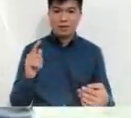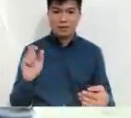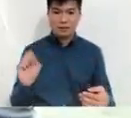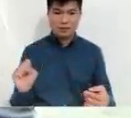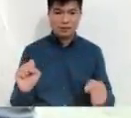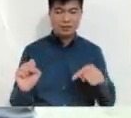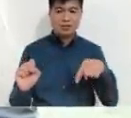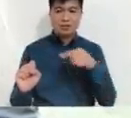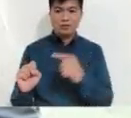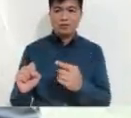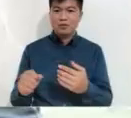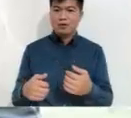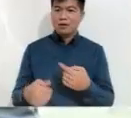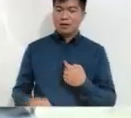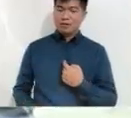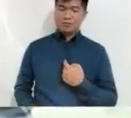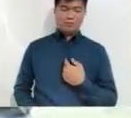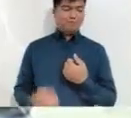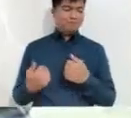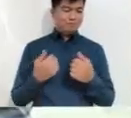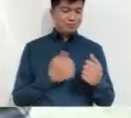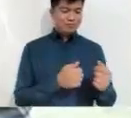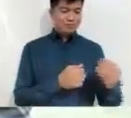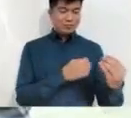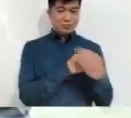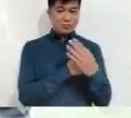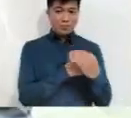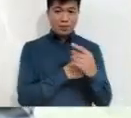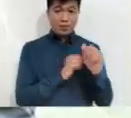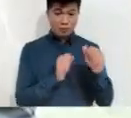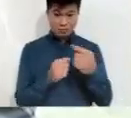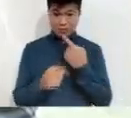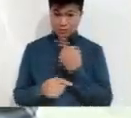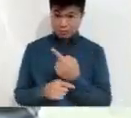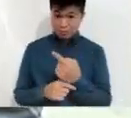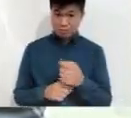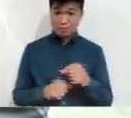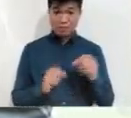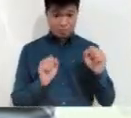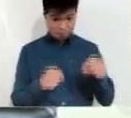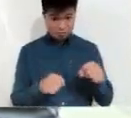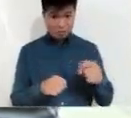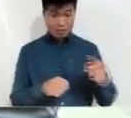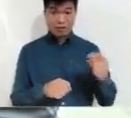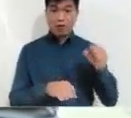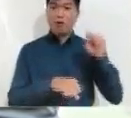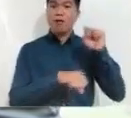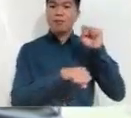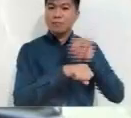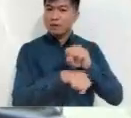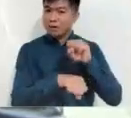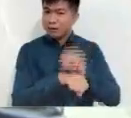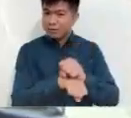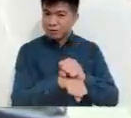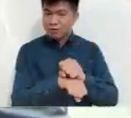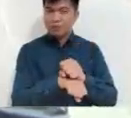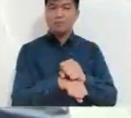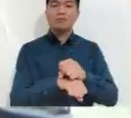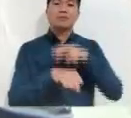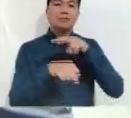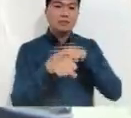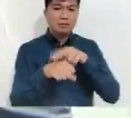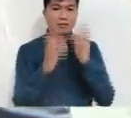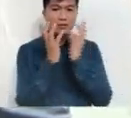yung sinasabi nila na pwede ba sabihin? Pwede yan. Trabaho, ipon,